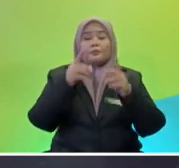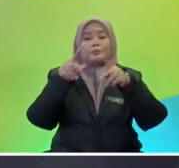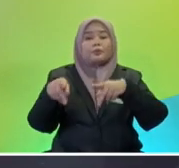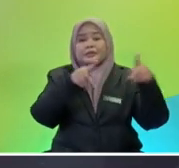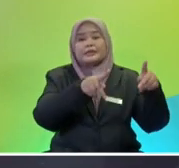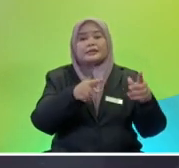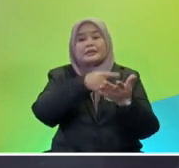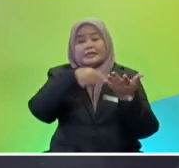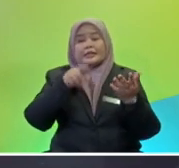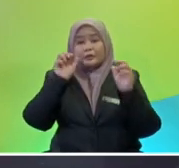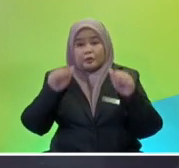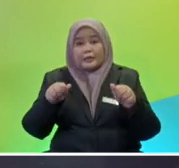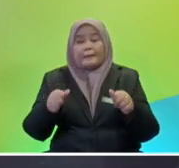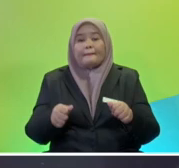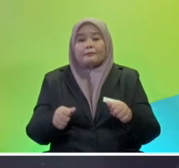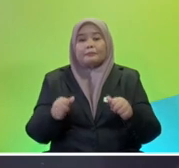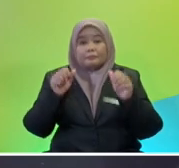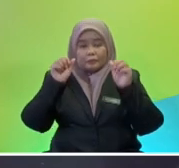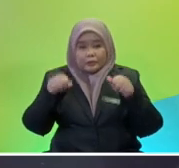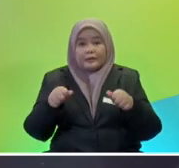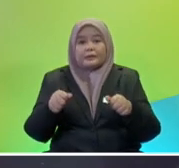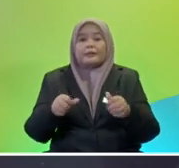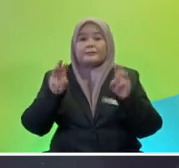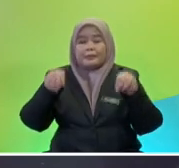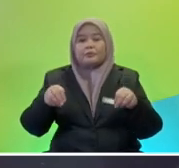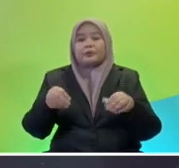mampu bagi cadangan mana